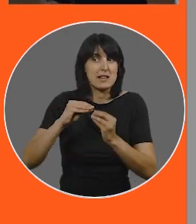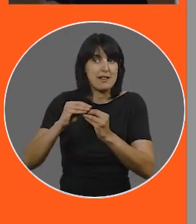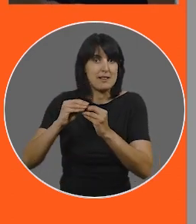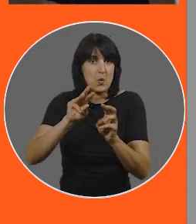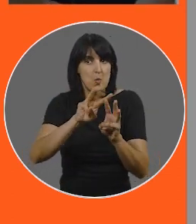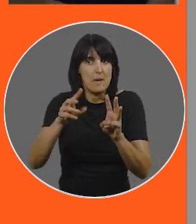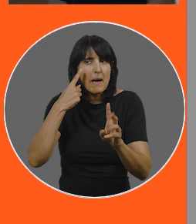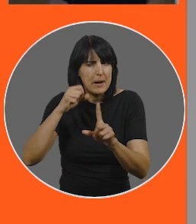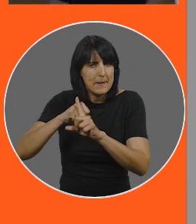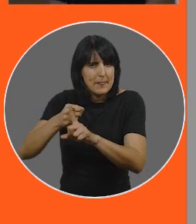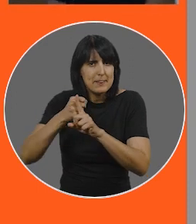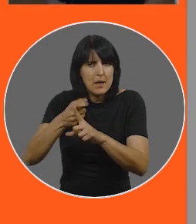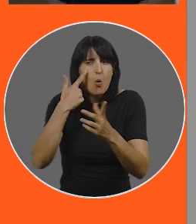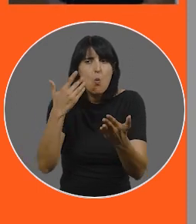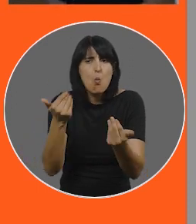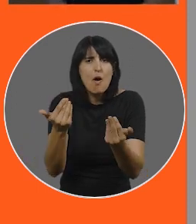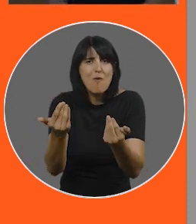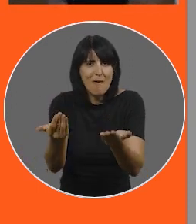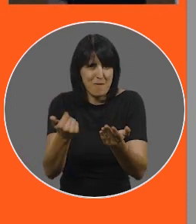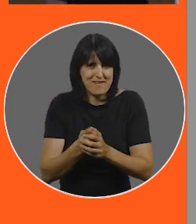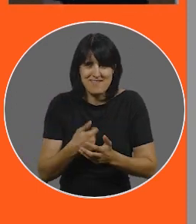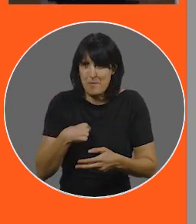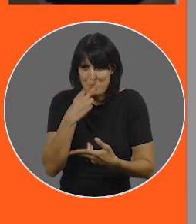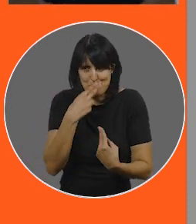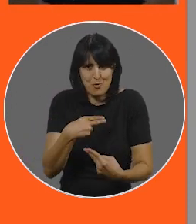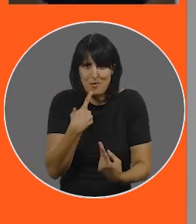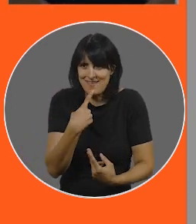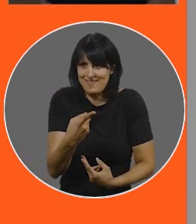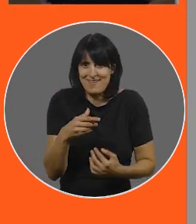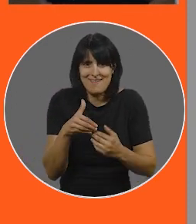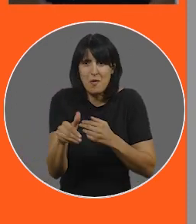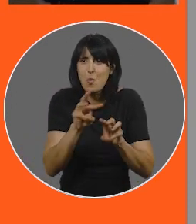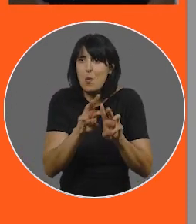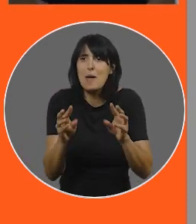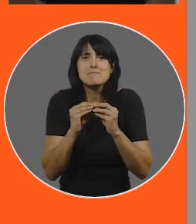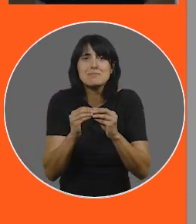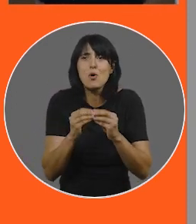aquí pressionant a veure quan la tenim, o sigui, ja ho faig fins i tot en públic, David.